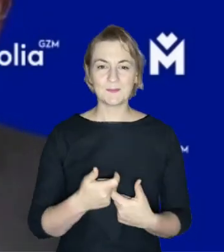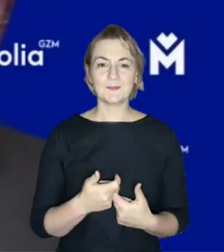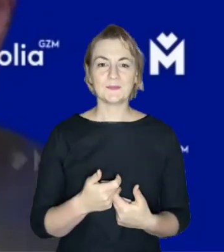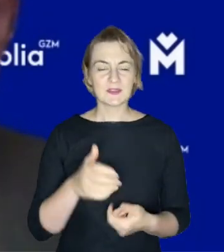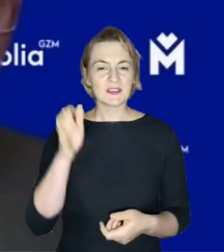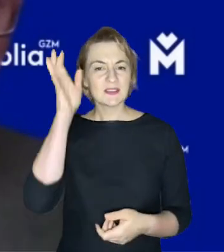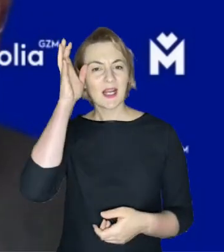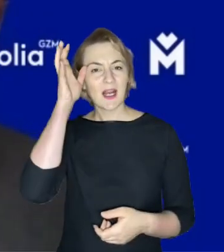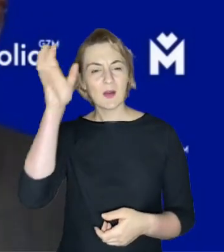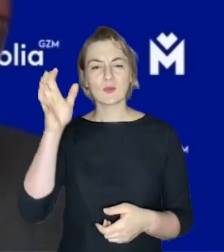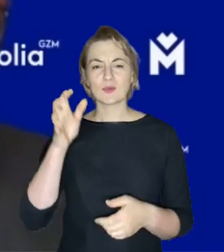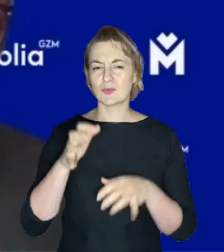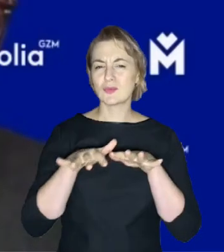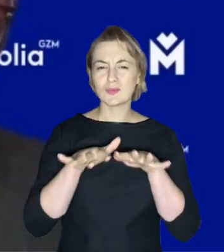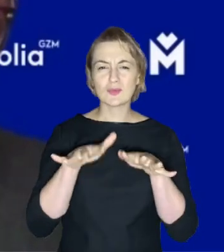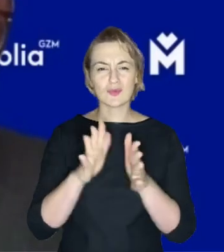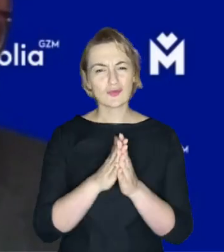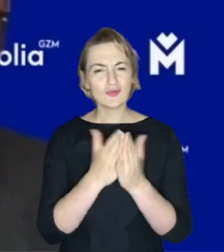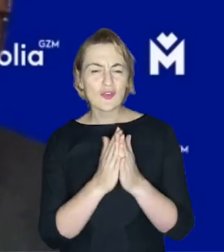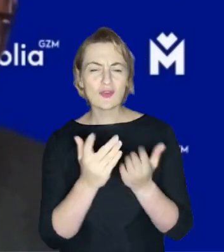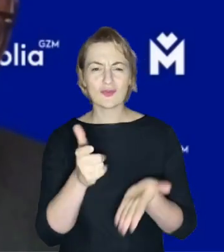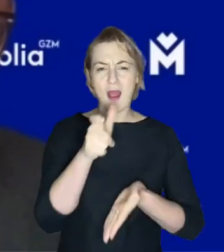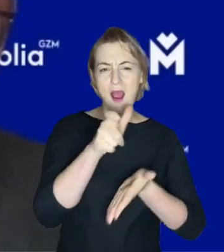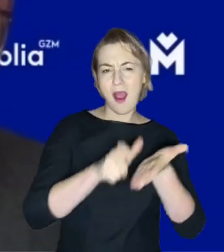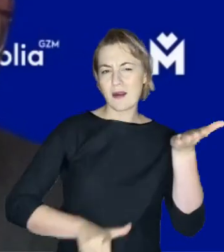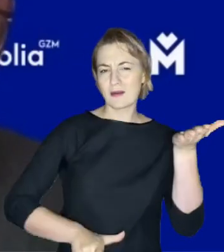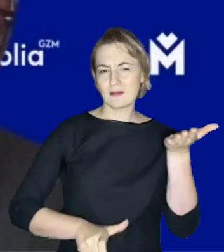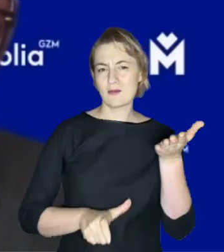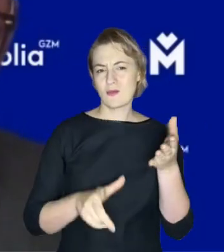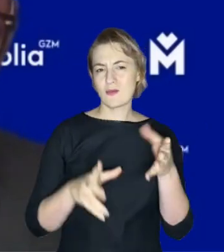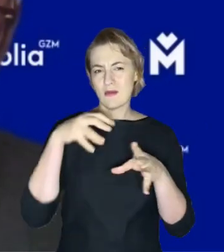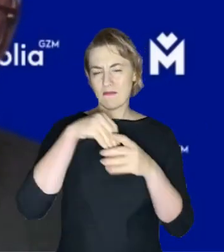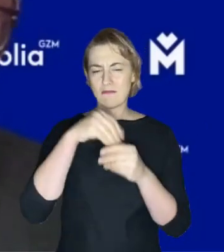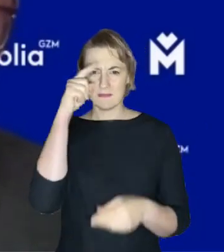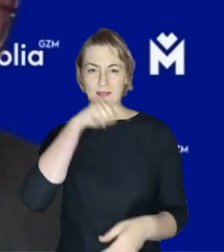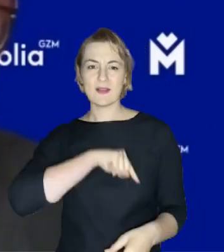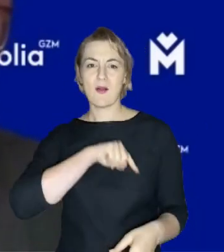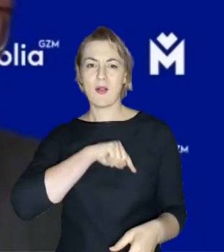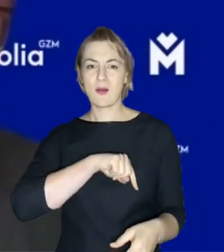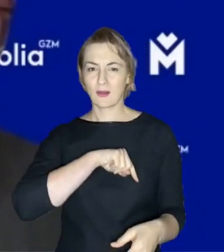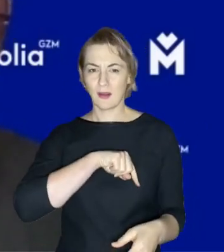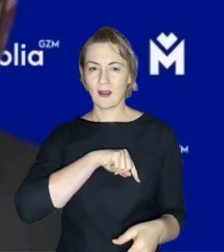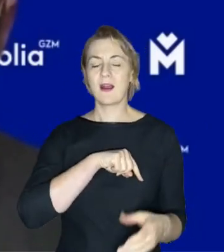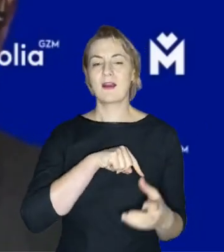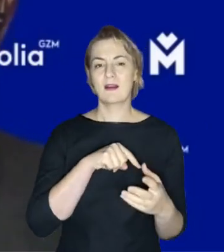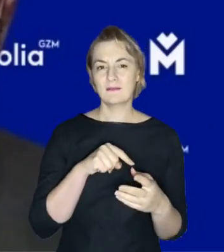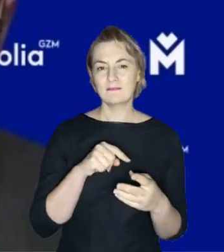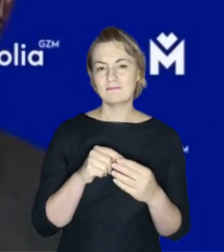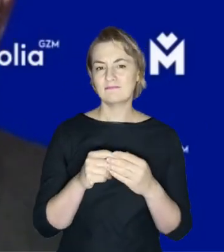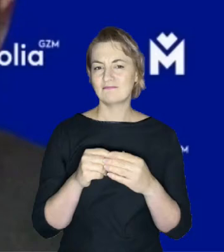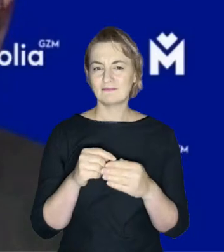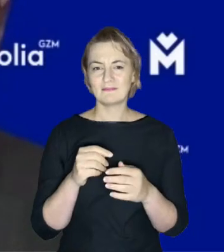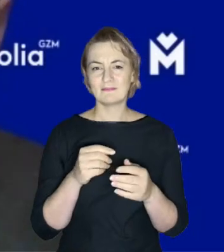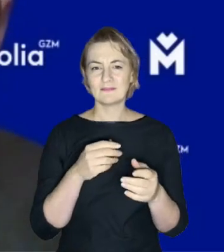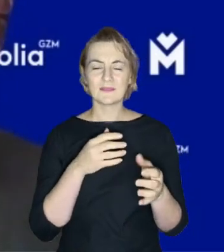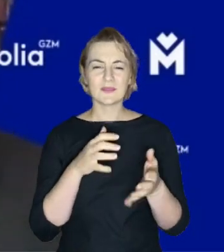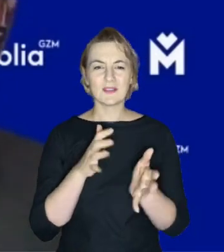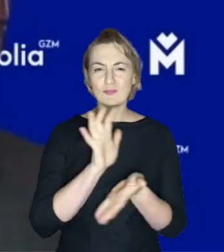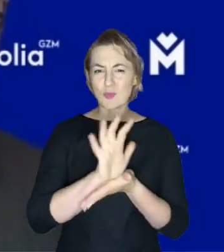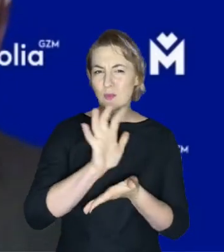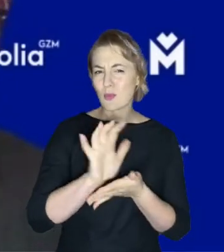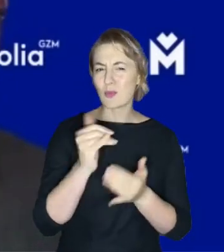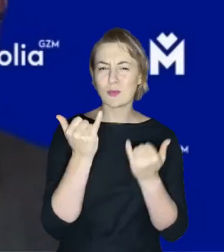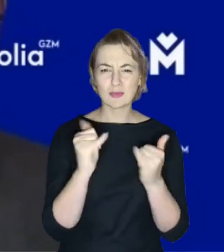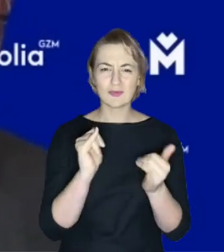Autorem wielu książek, artykułów z dziedziny psychologii, no, autorem felietonów, esejów, publikuje w dużej ilości